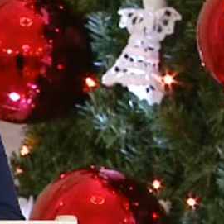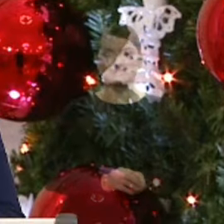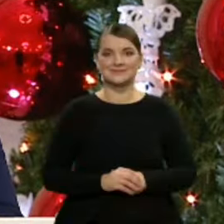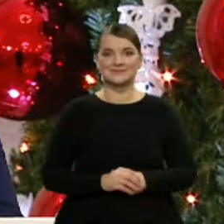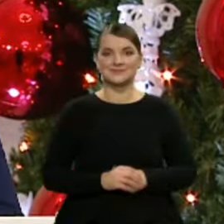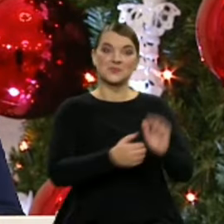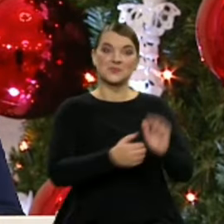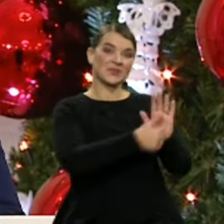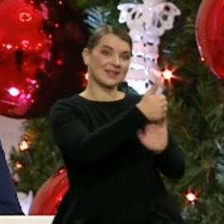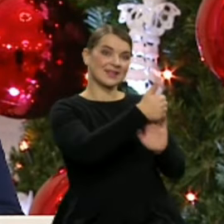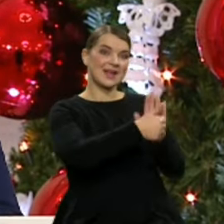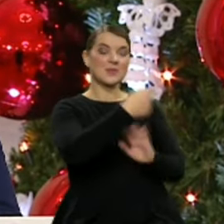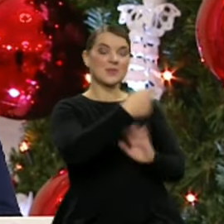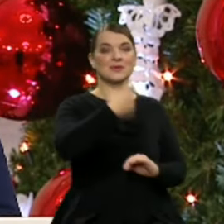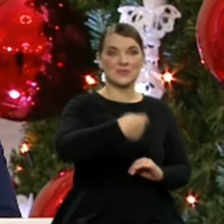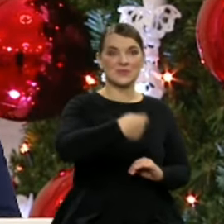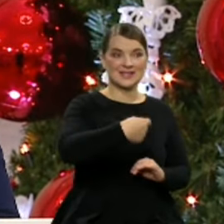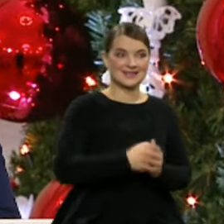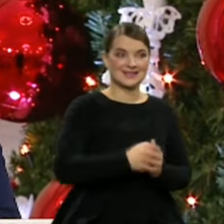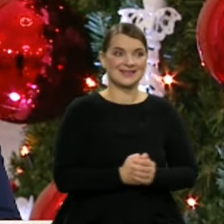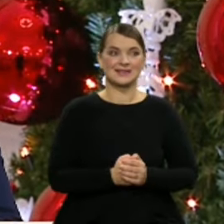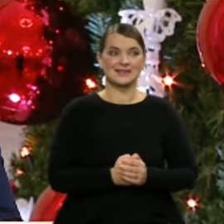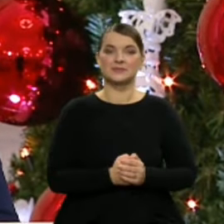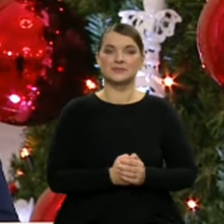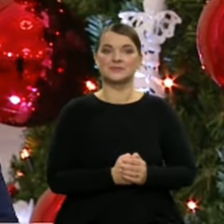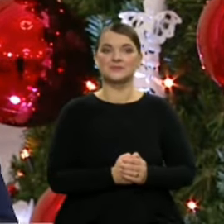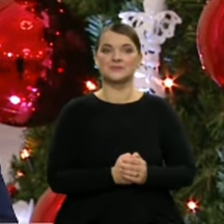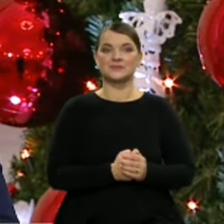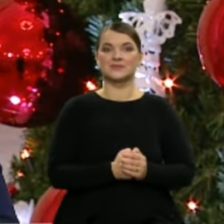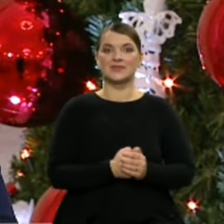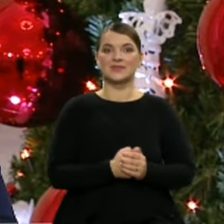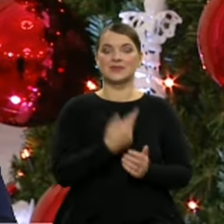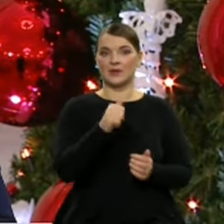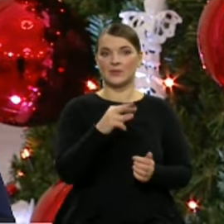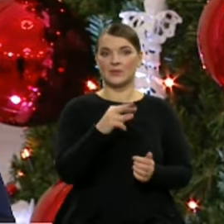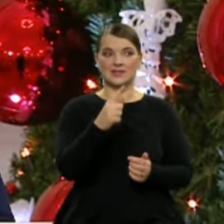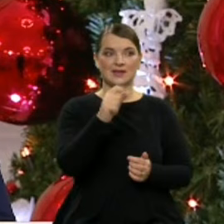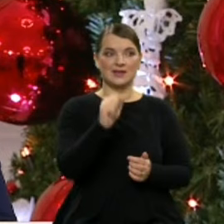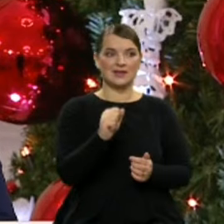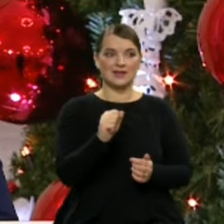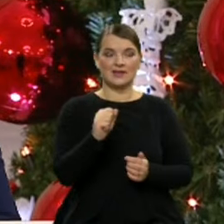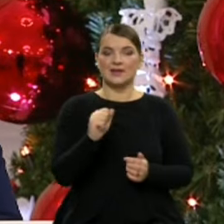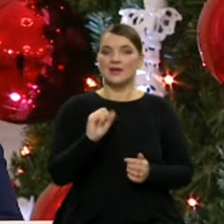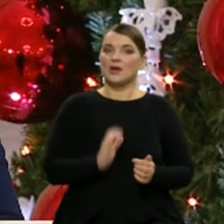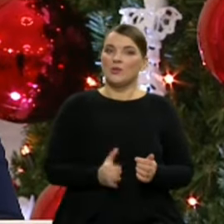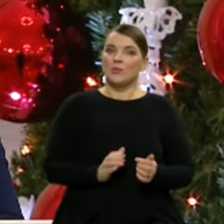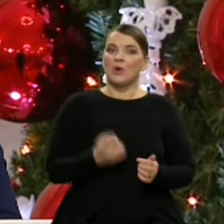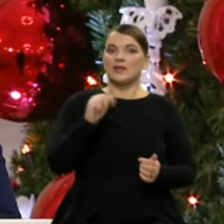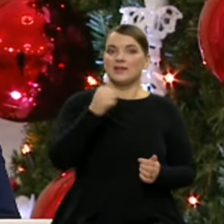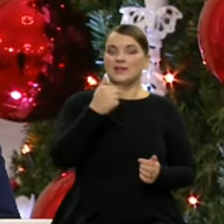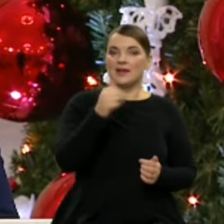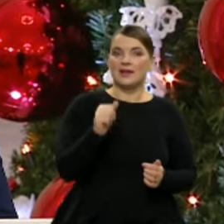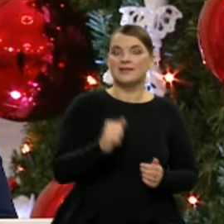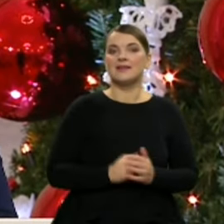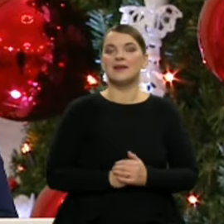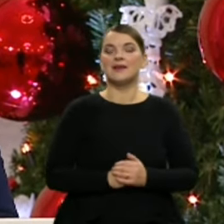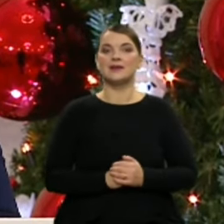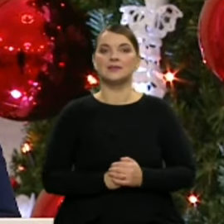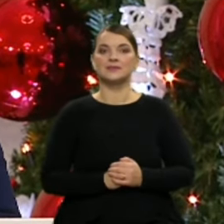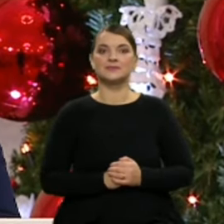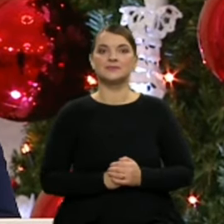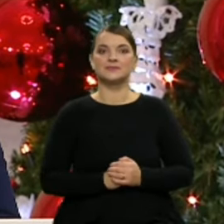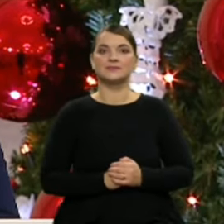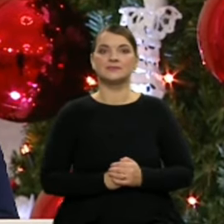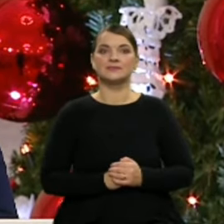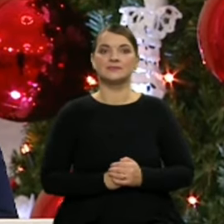Jūsų ekscelencija, Respublikos prezidentė Gitanai Nausėda, ponė Diana,